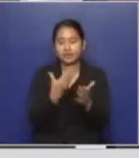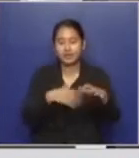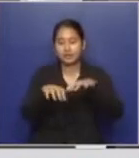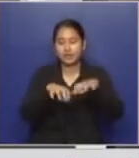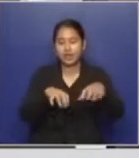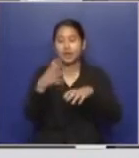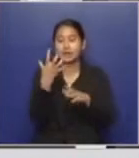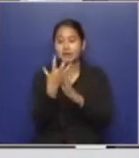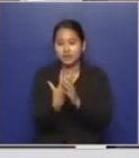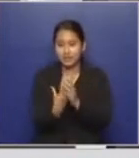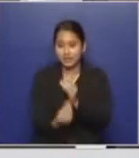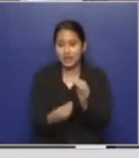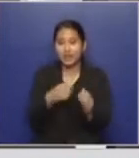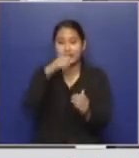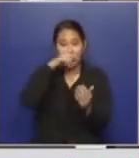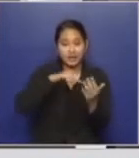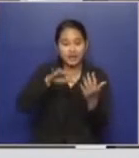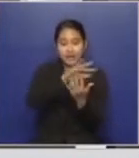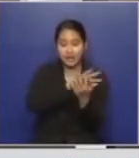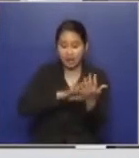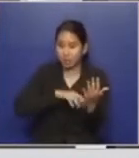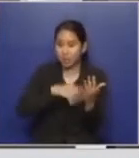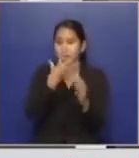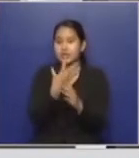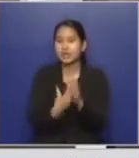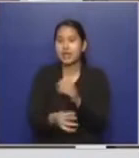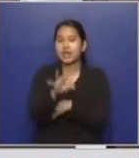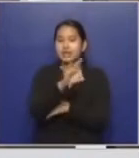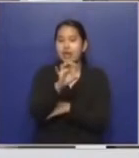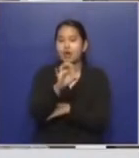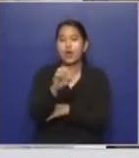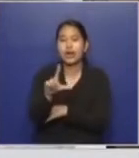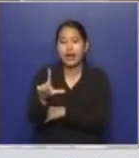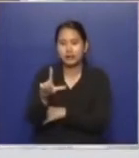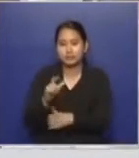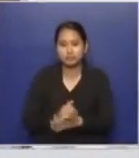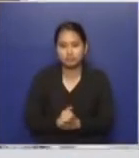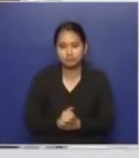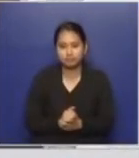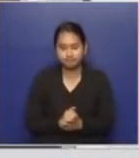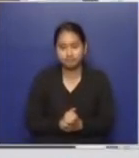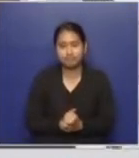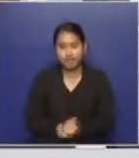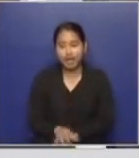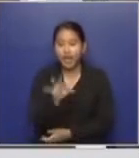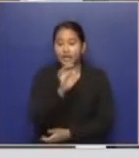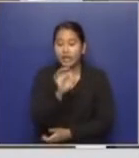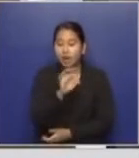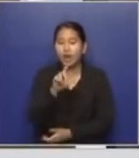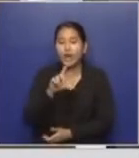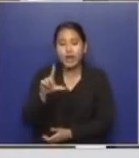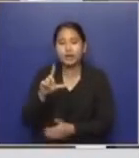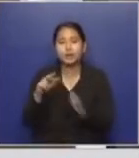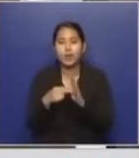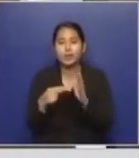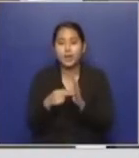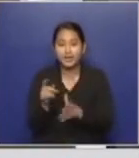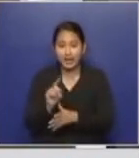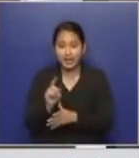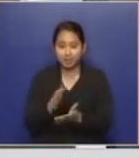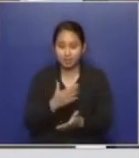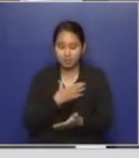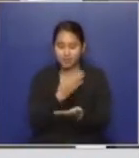การน้ำบาดาลทั้งประเทศอยู่แค่900กว่าล้านเมื่อ900กว่าล้านนี่ผมอยากให้ว่า